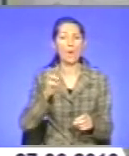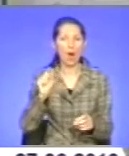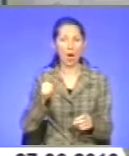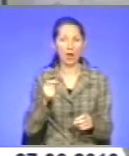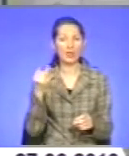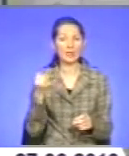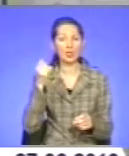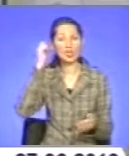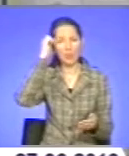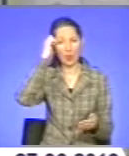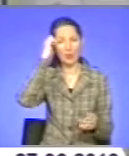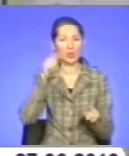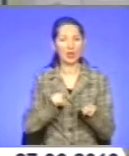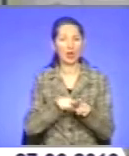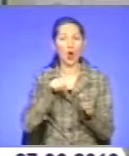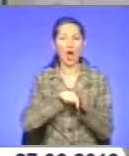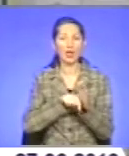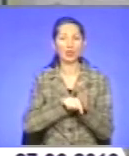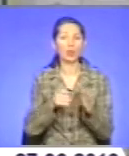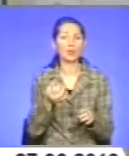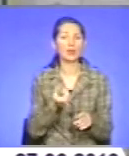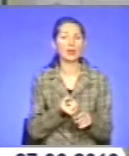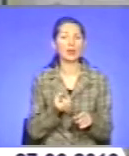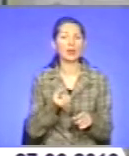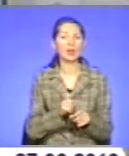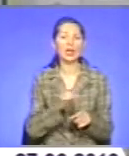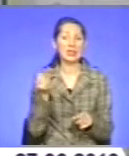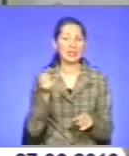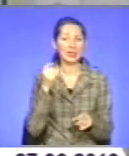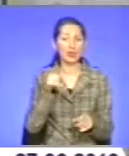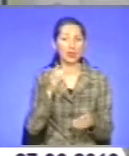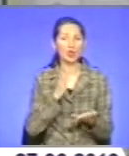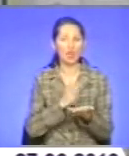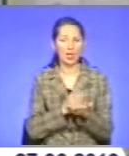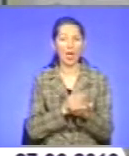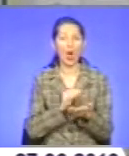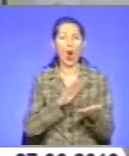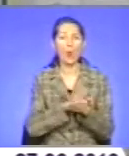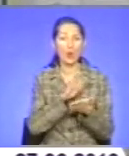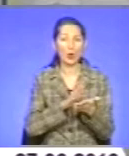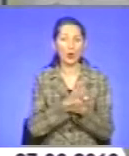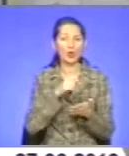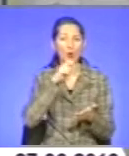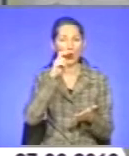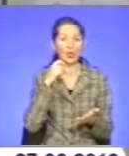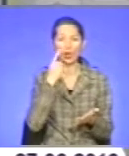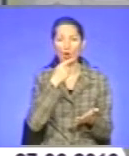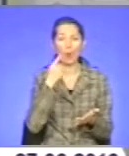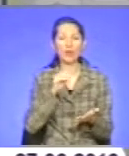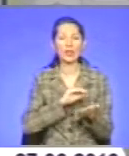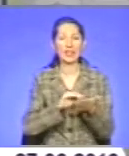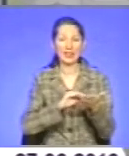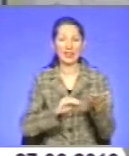такого характеру. І найцікавіше, тут представлено опублікований україномовний текст Конституції